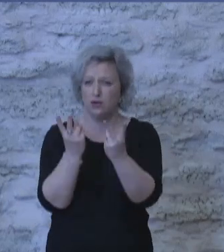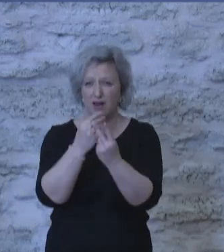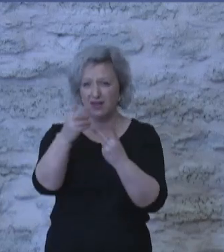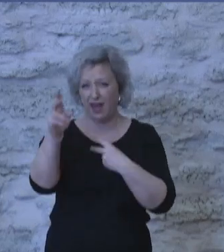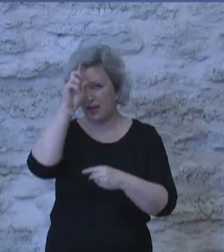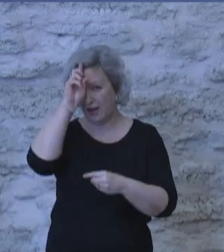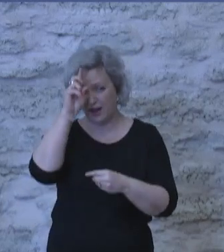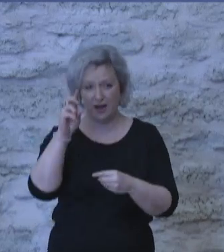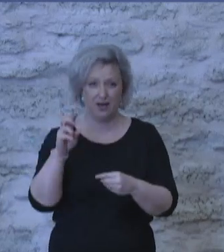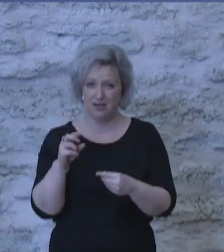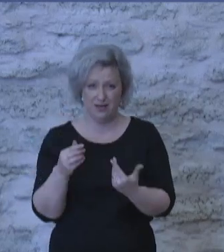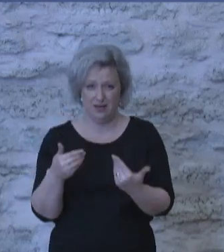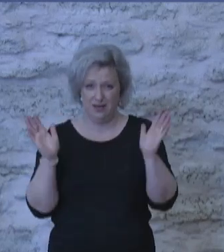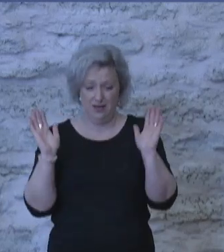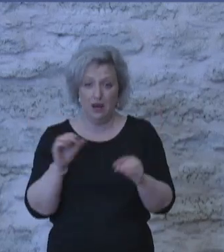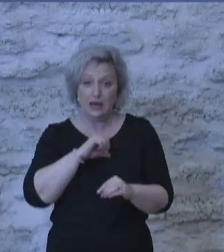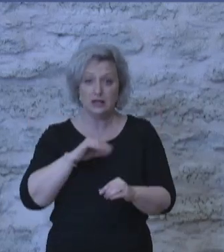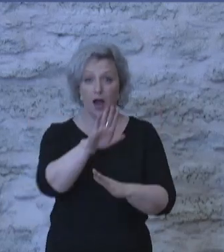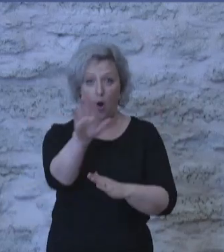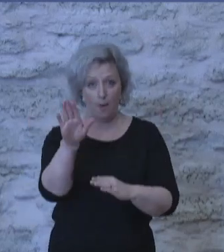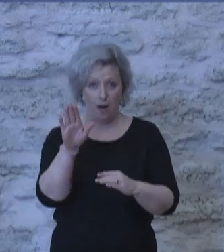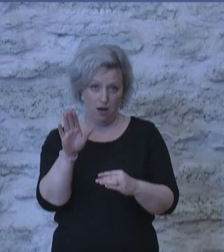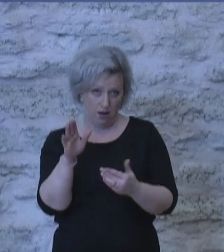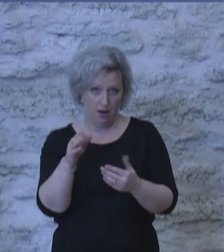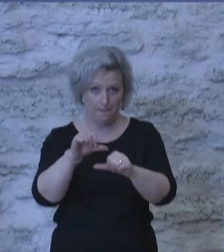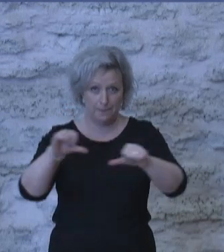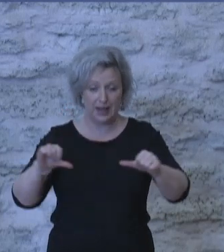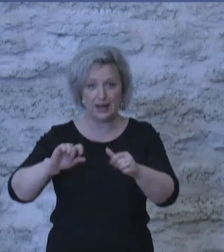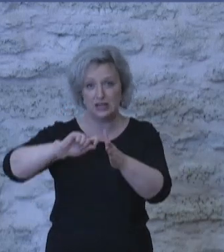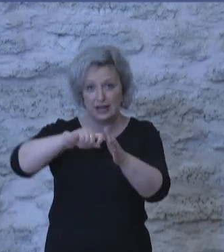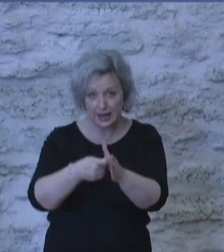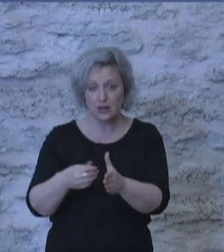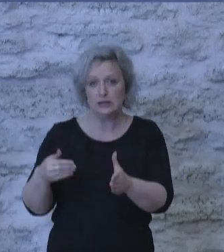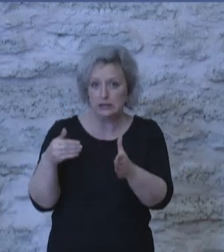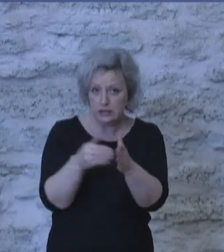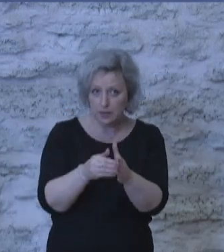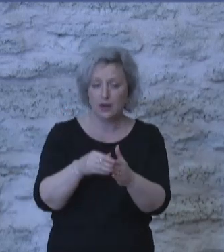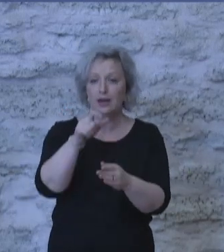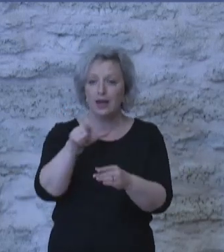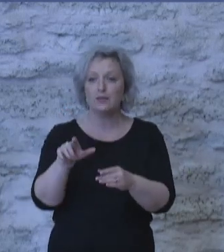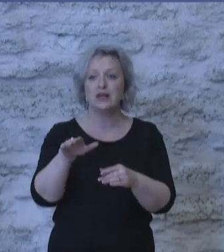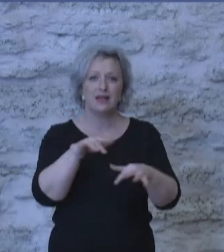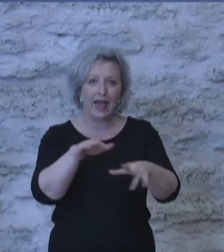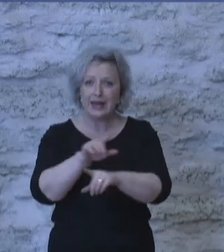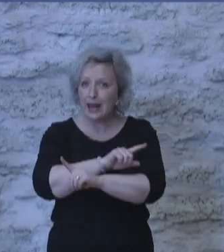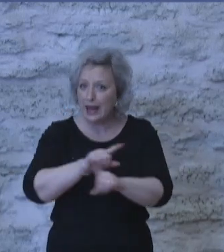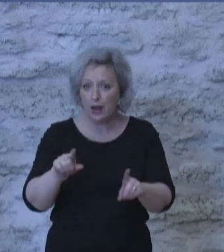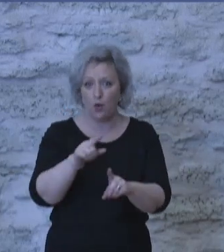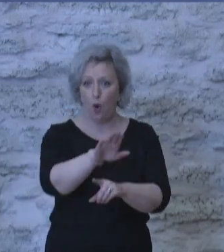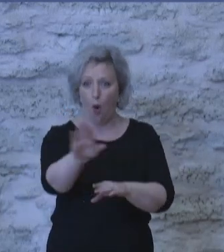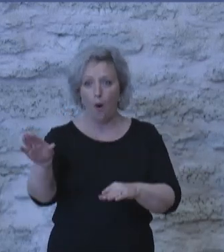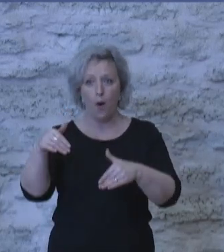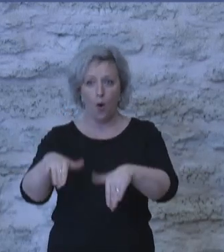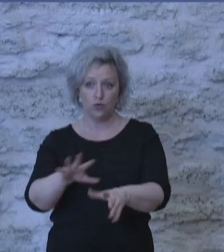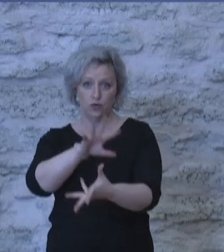muu riigiga. Need riigid on ise oma piirit sulgenud, inimesed ei liigu nende otsuste tulemusena. Mitte Ekre,